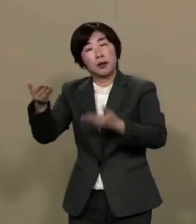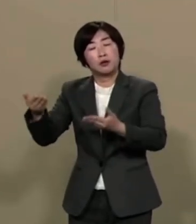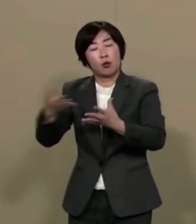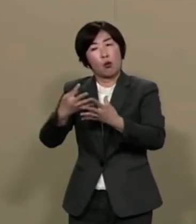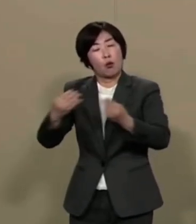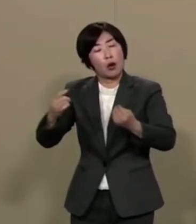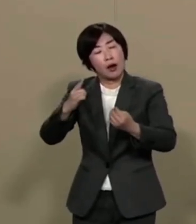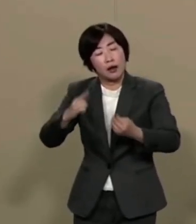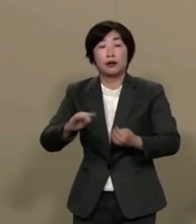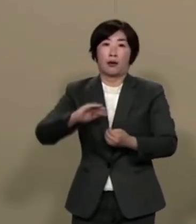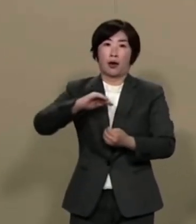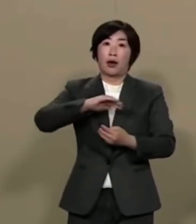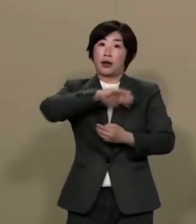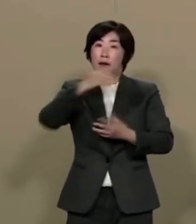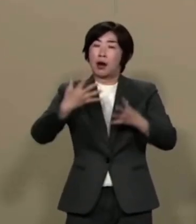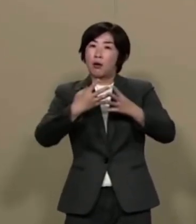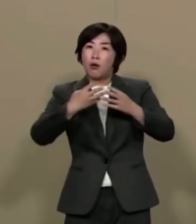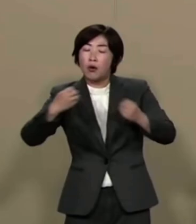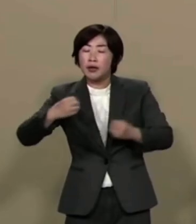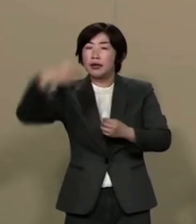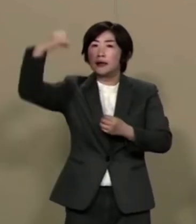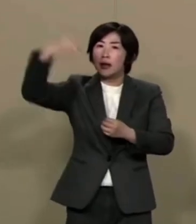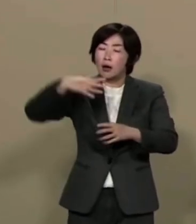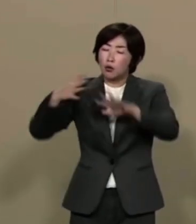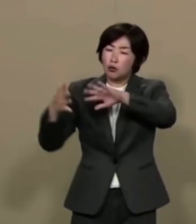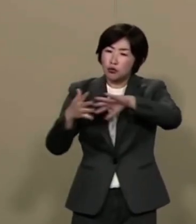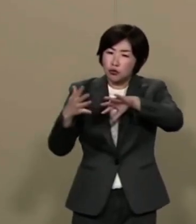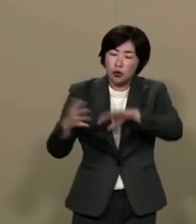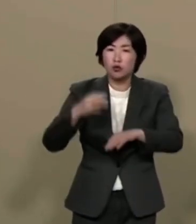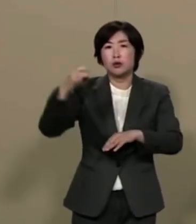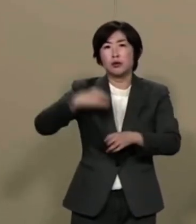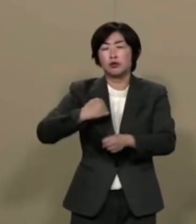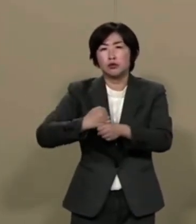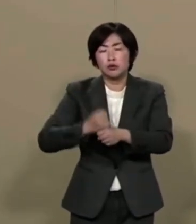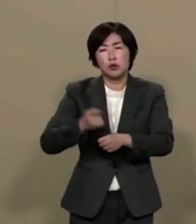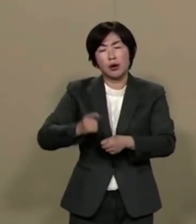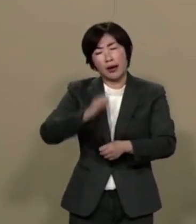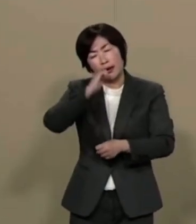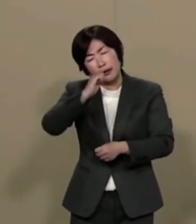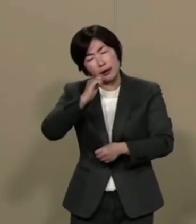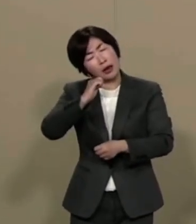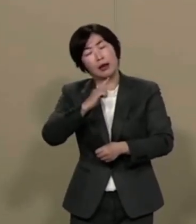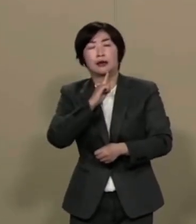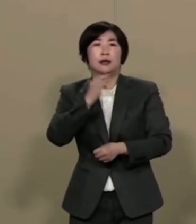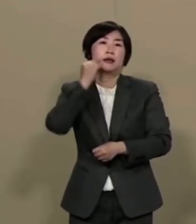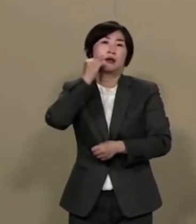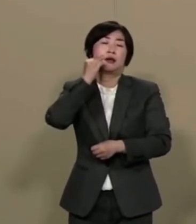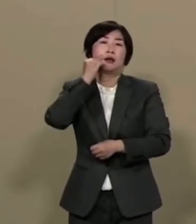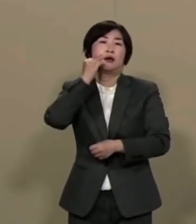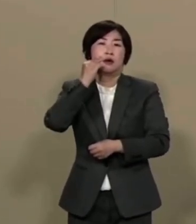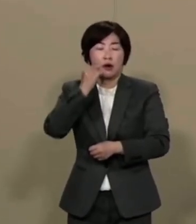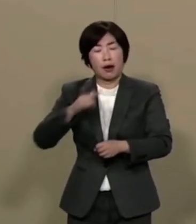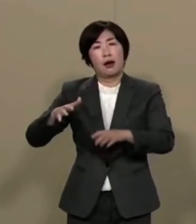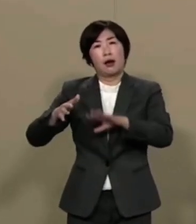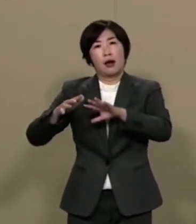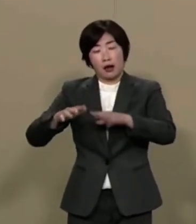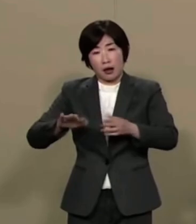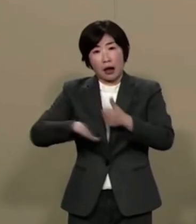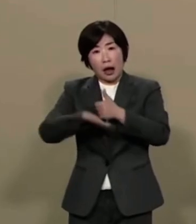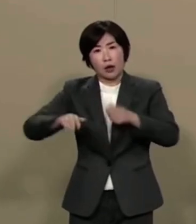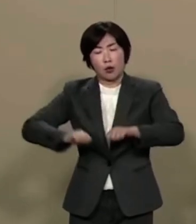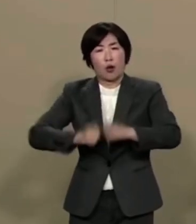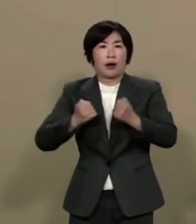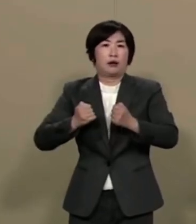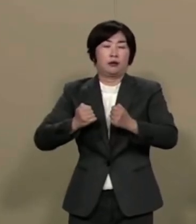ように山の多い国土で太陽光発電や風力発電をやることは必ずしもいいとは言えませんこれは重大な環境破壊を引き起こしし